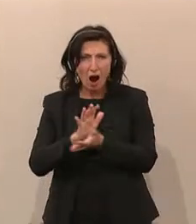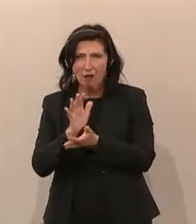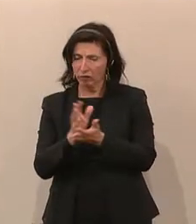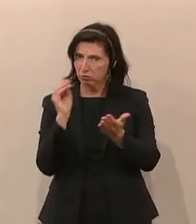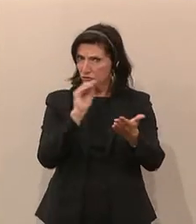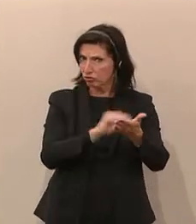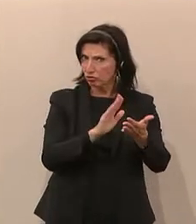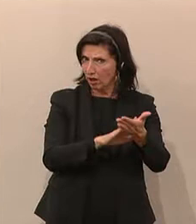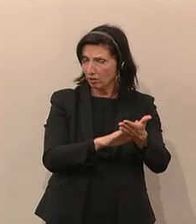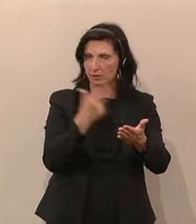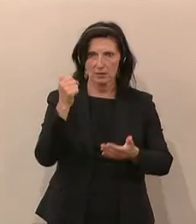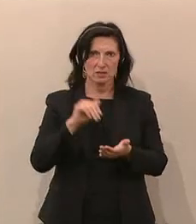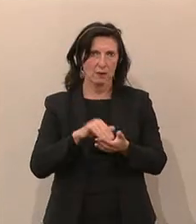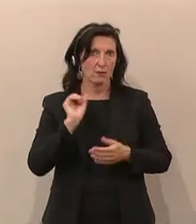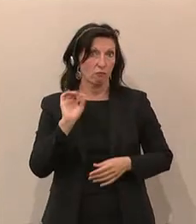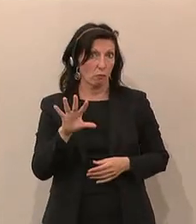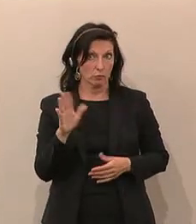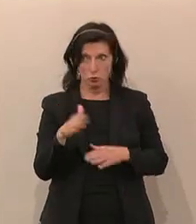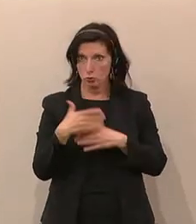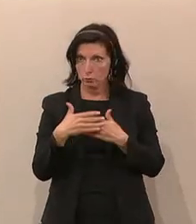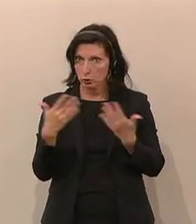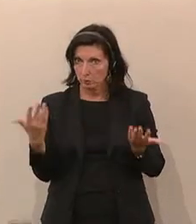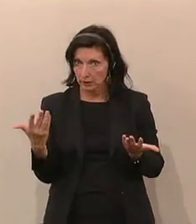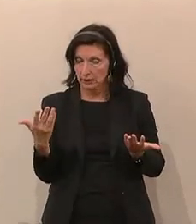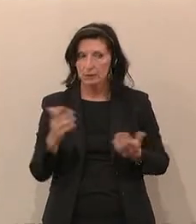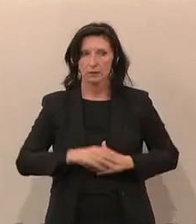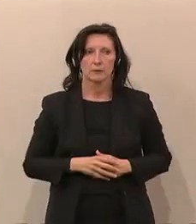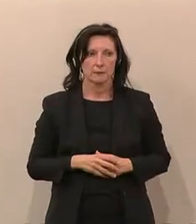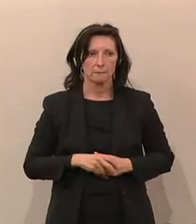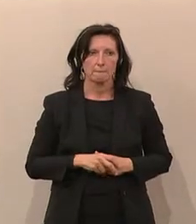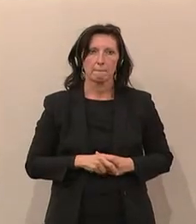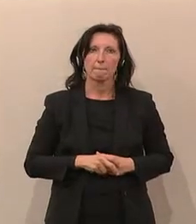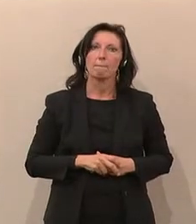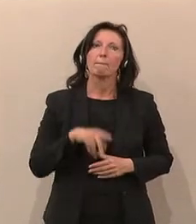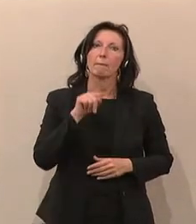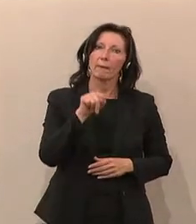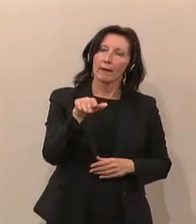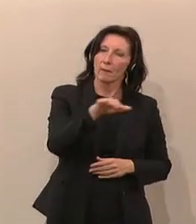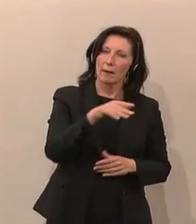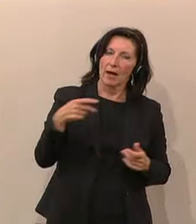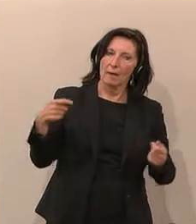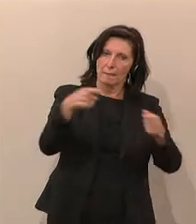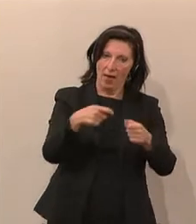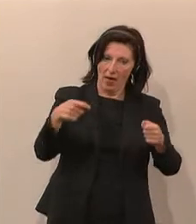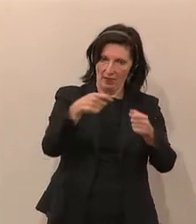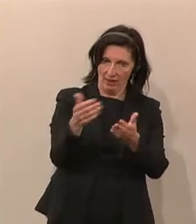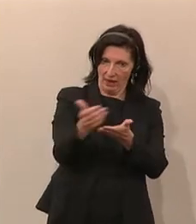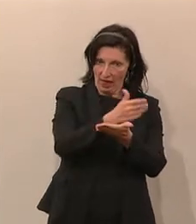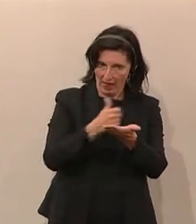Jahr 2015 betrugen beispielsweise die Erträge aus den Beitragszahlungen in diesem Bereich knapp